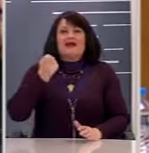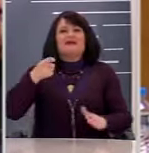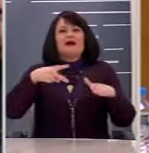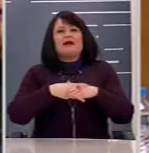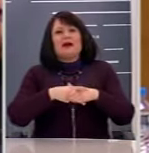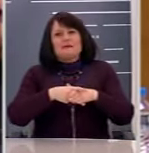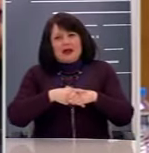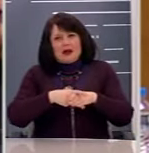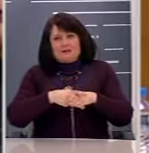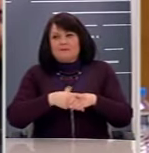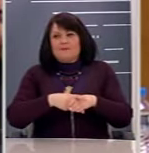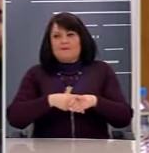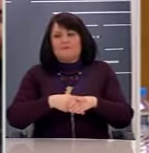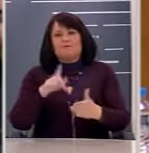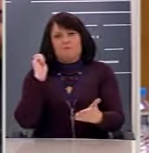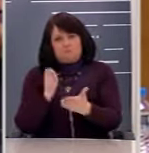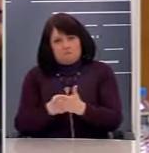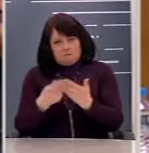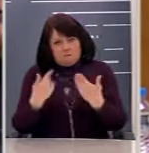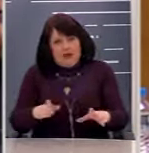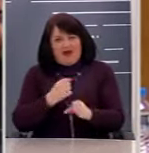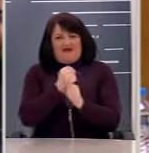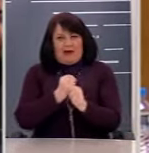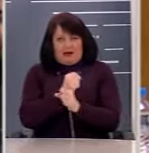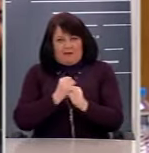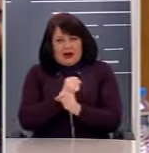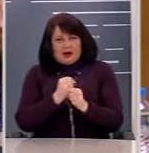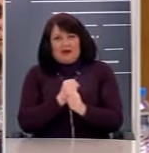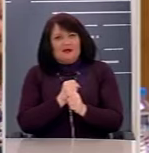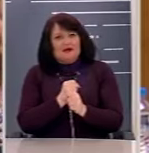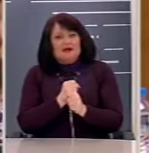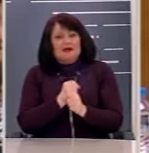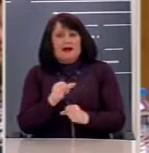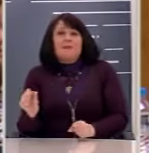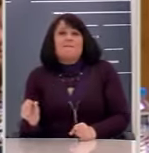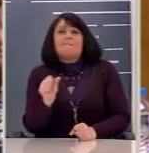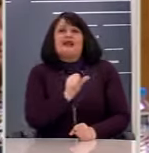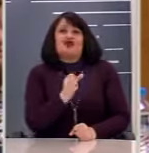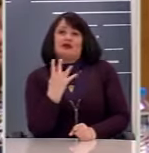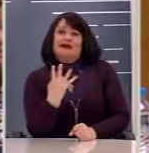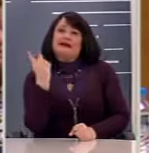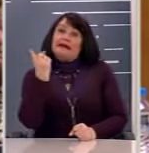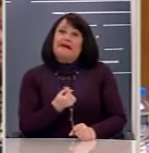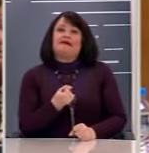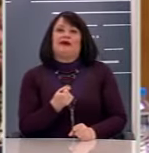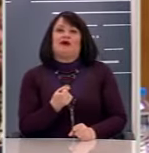ταμεία που αγοράζουν φάρμακα θα τους επιστρέφεται το 4%.